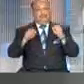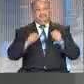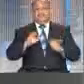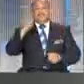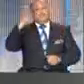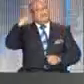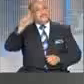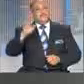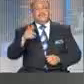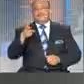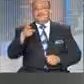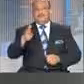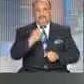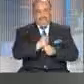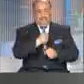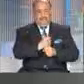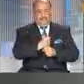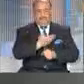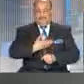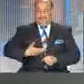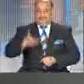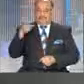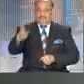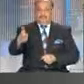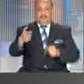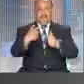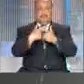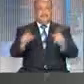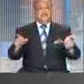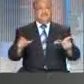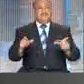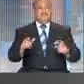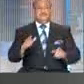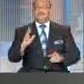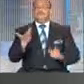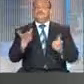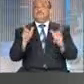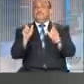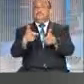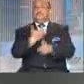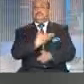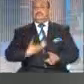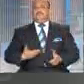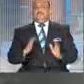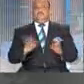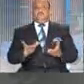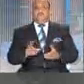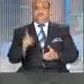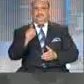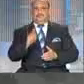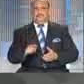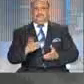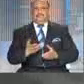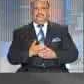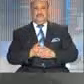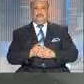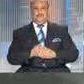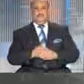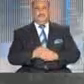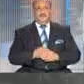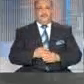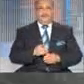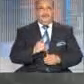مع زميلهم الذي تم إيقافه بتهمة قتل نفس بشرية عمدا، وذلك إثر مقتل شخص خلال